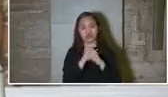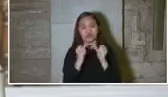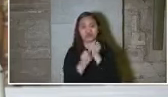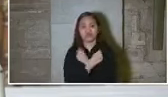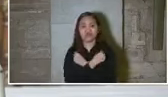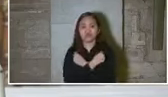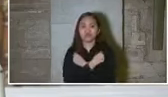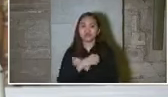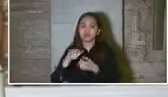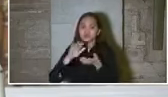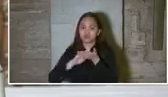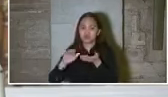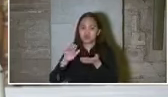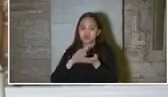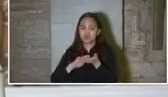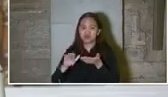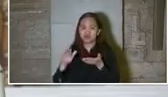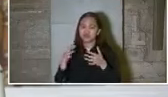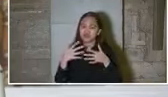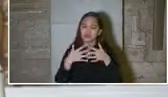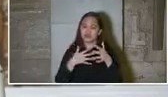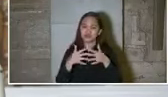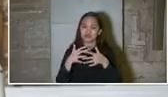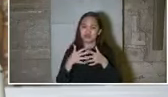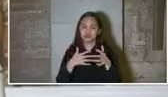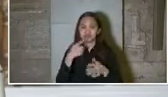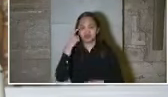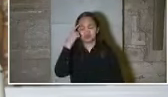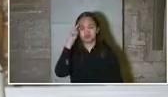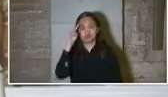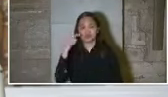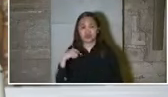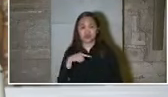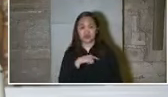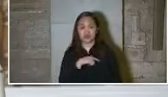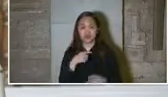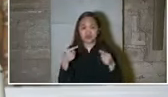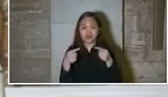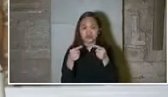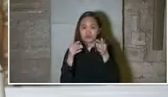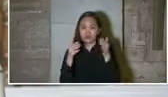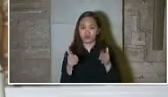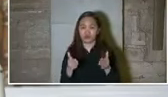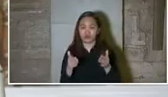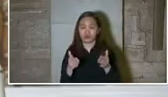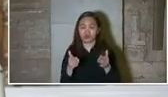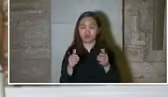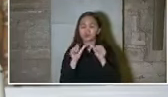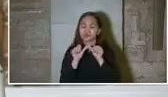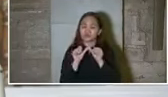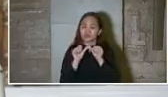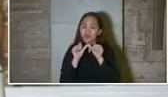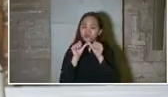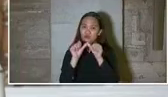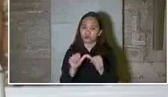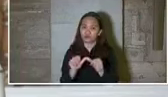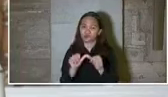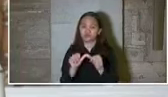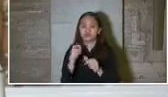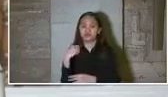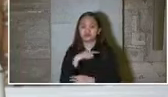and forgiveness even for our enemies. Sa pagpapatuloy po ng